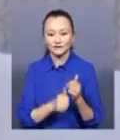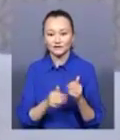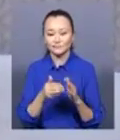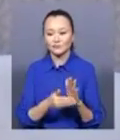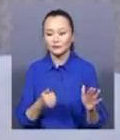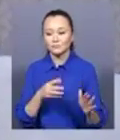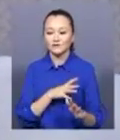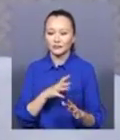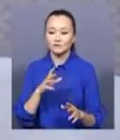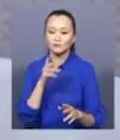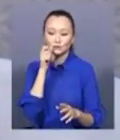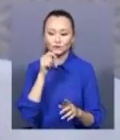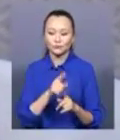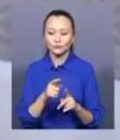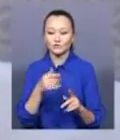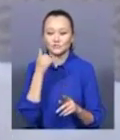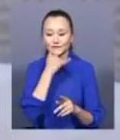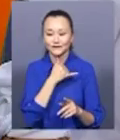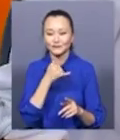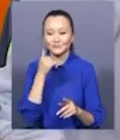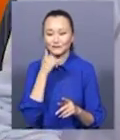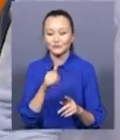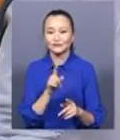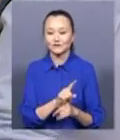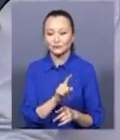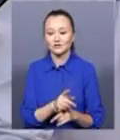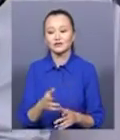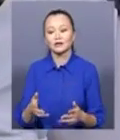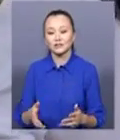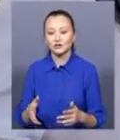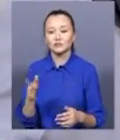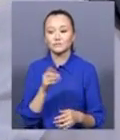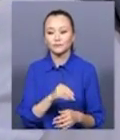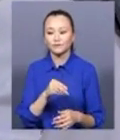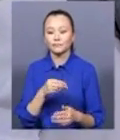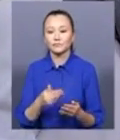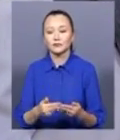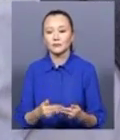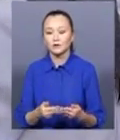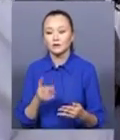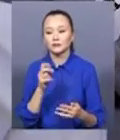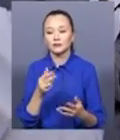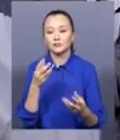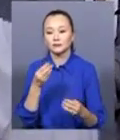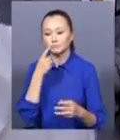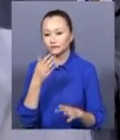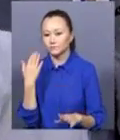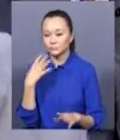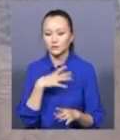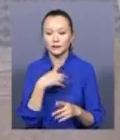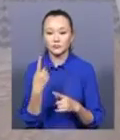Бывают исключения, конечно, мужчины звонят. Мужчины тоже звонят? Конечно. Допустим, на днях у меня был один